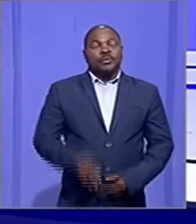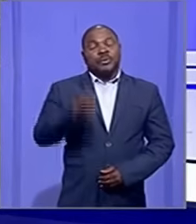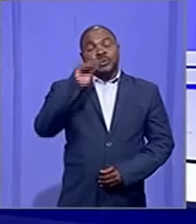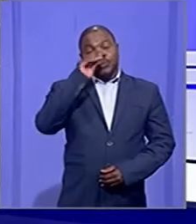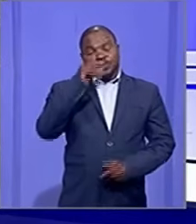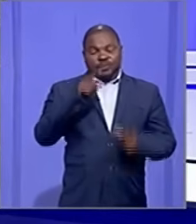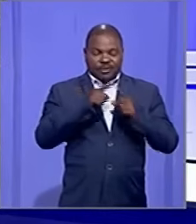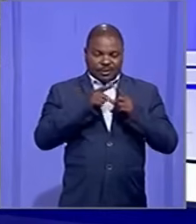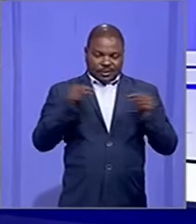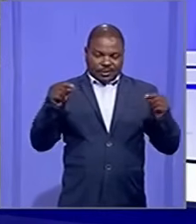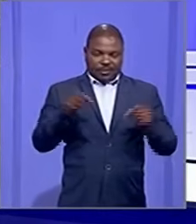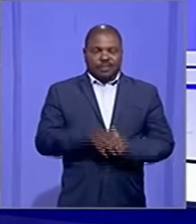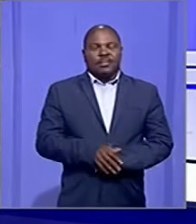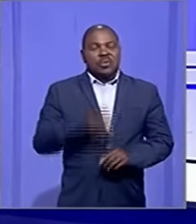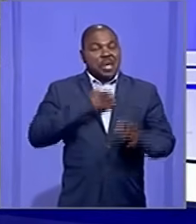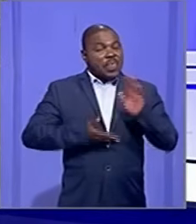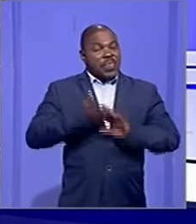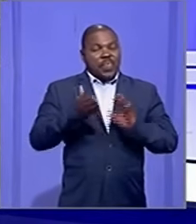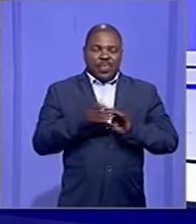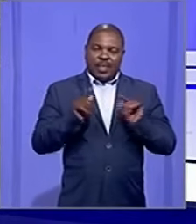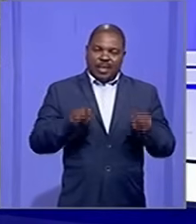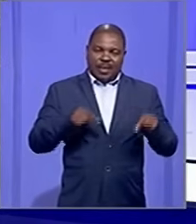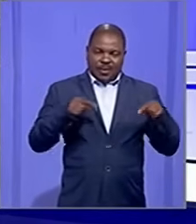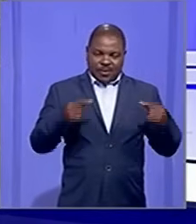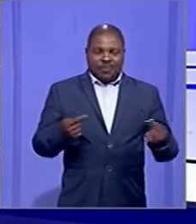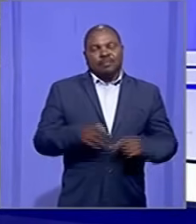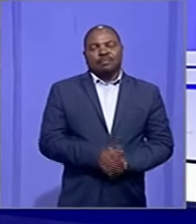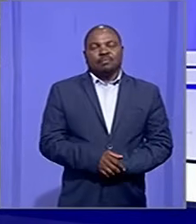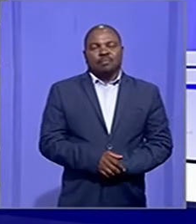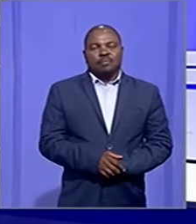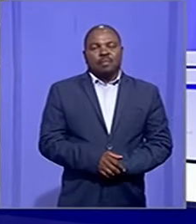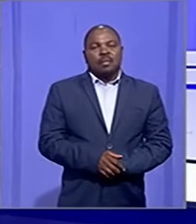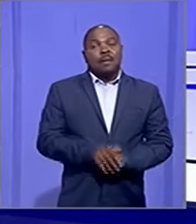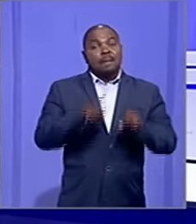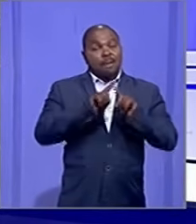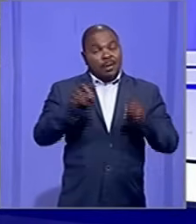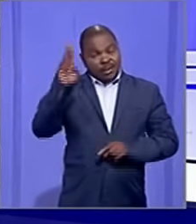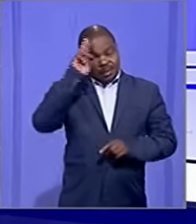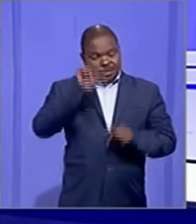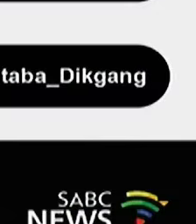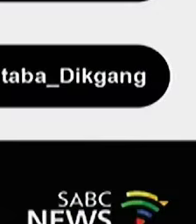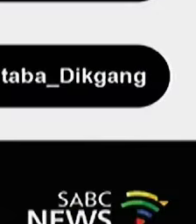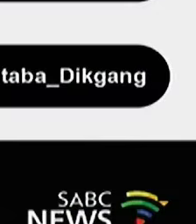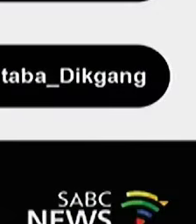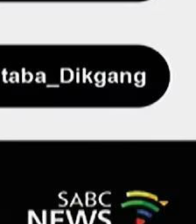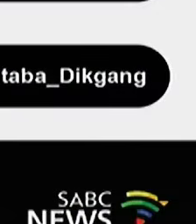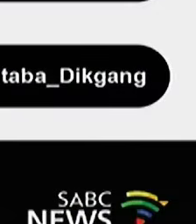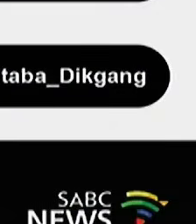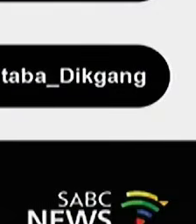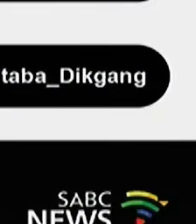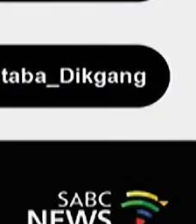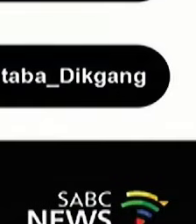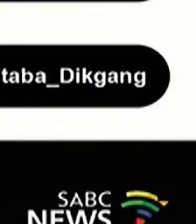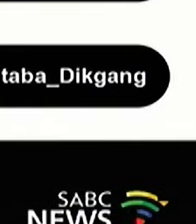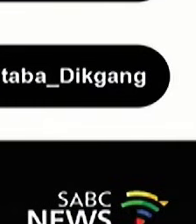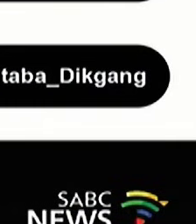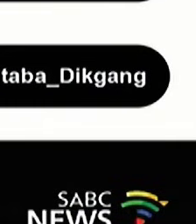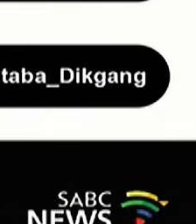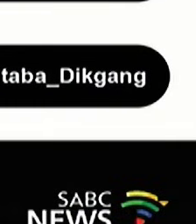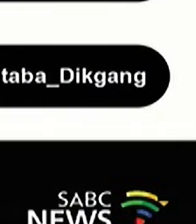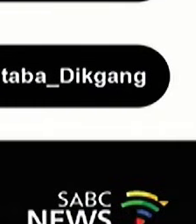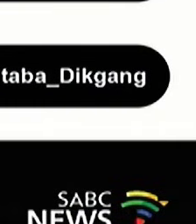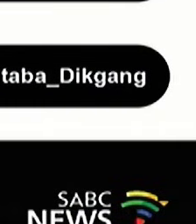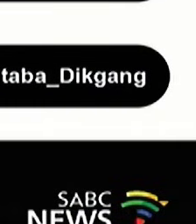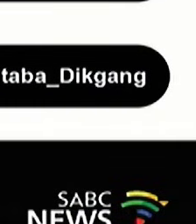Beshum baswana ba tla re se sa fele go se a hlola le tja lehono di fella mo e fela go pelang gore ditaba tša rena di a hwetšagala go marangrang a dikgokaganyo